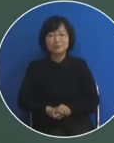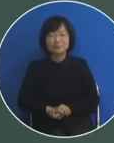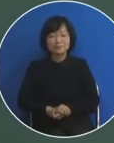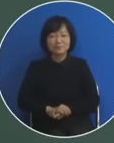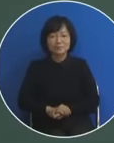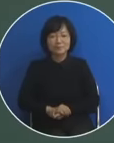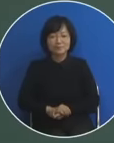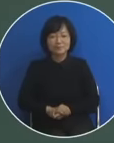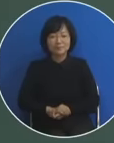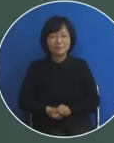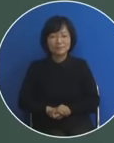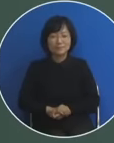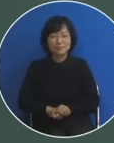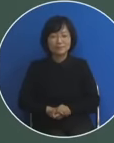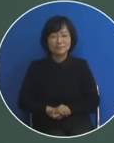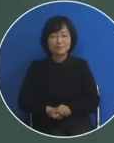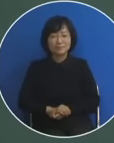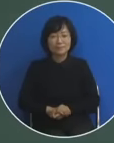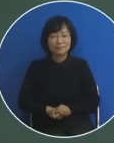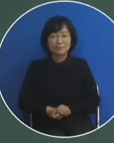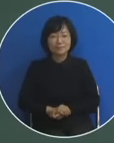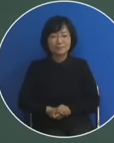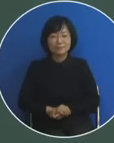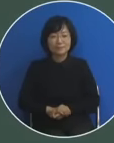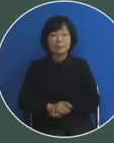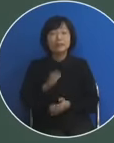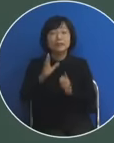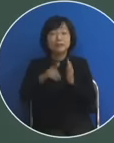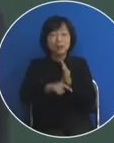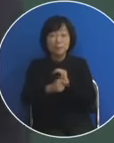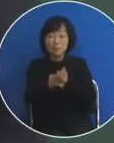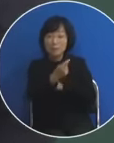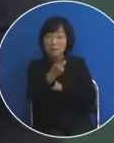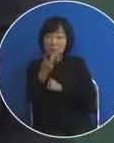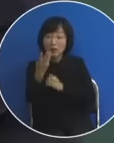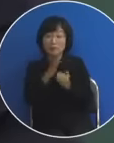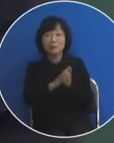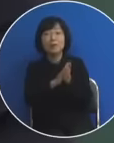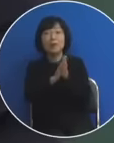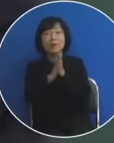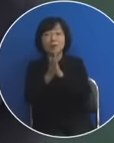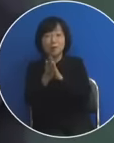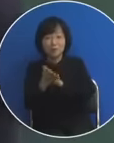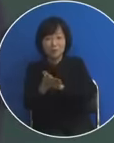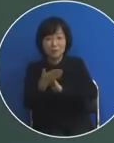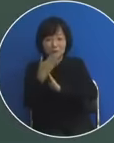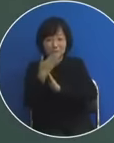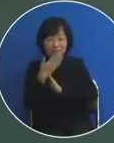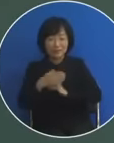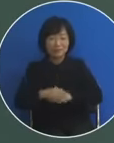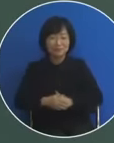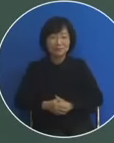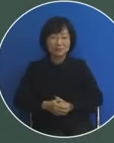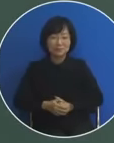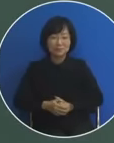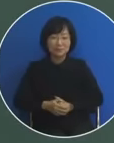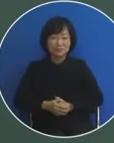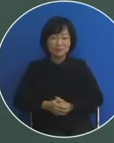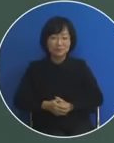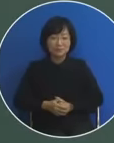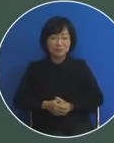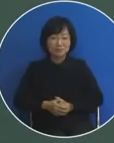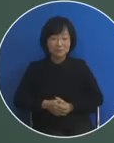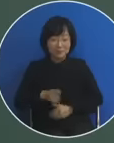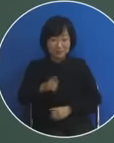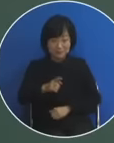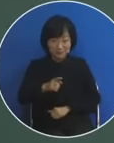Holy Spirit. 이러면 몇 가지가 바뀌죠. Then once that happens, there are a few things that change. 이때부터 그냥 달란트가 보이는 게 아닙니다. From